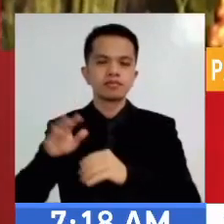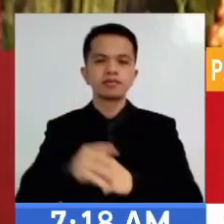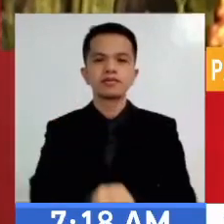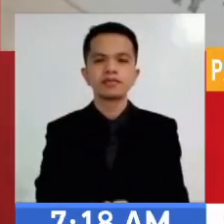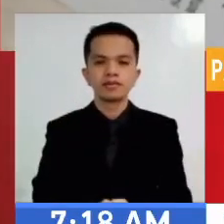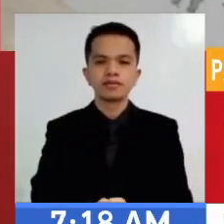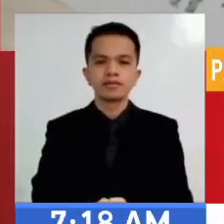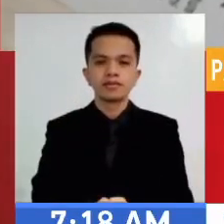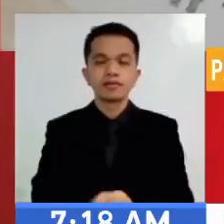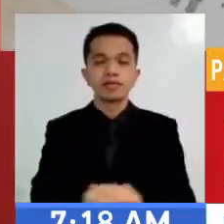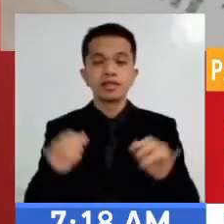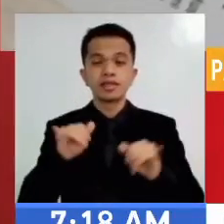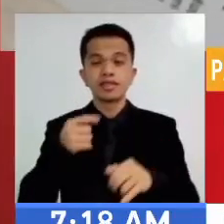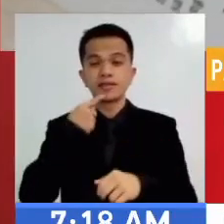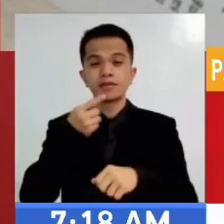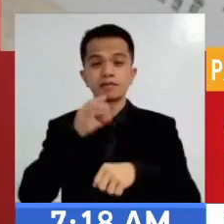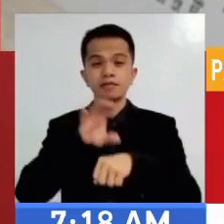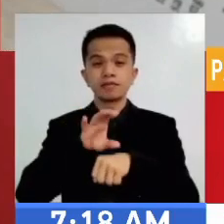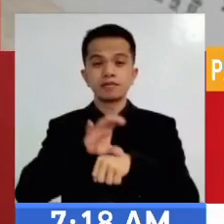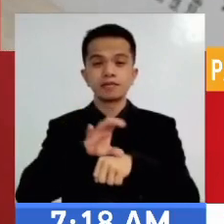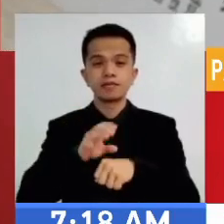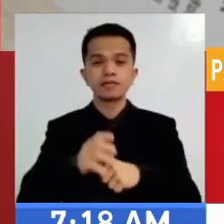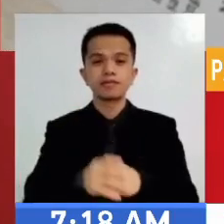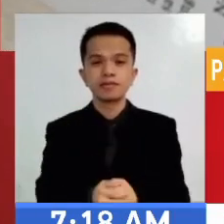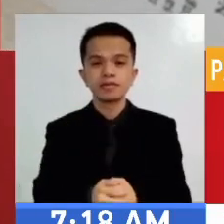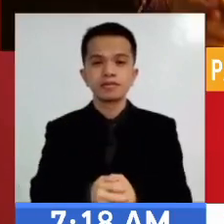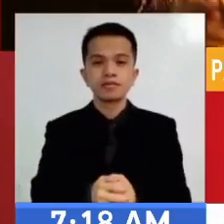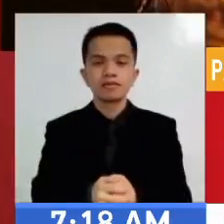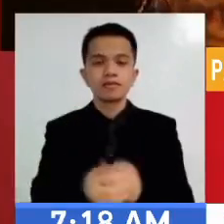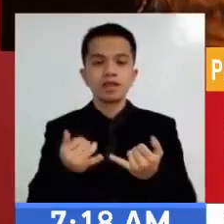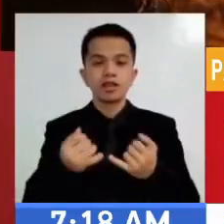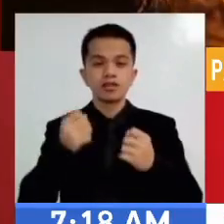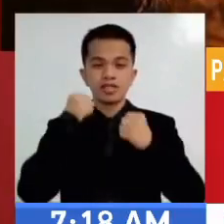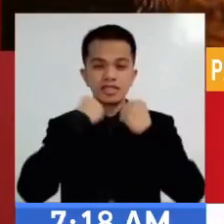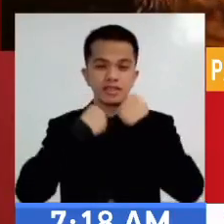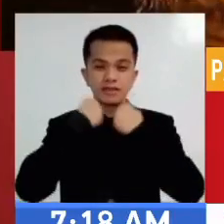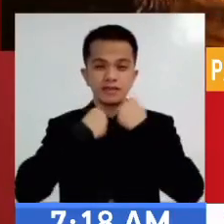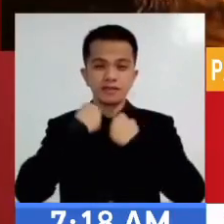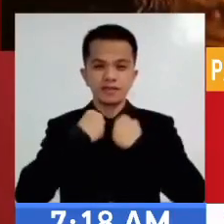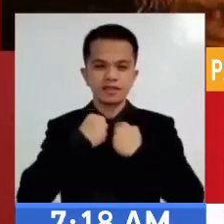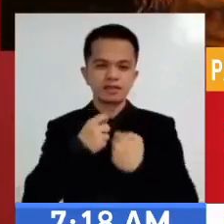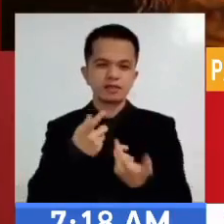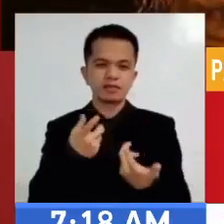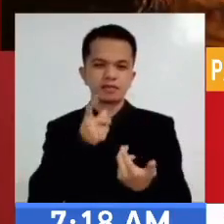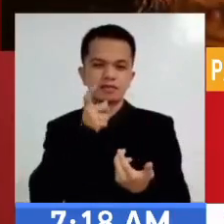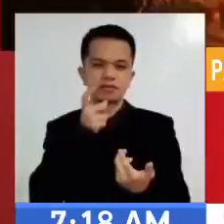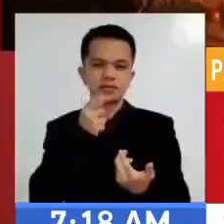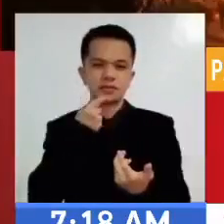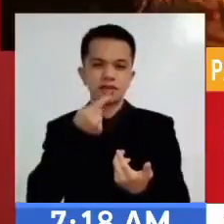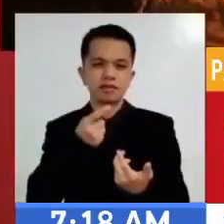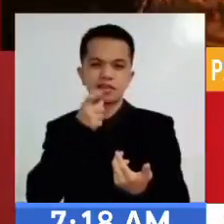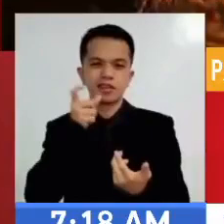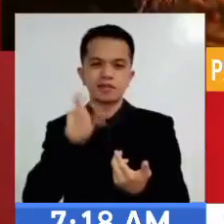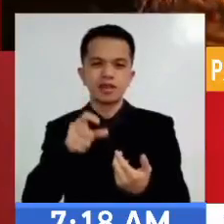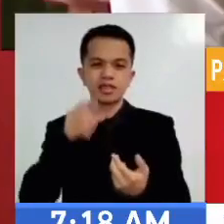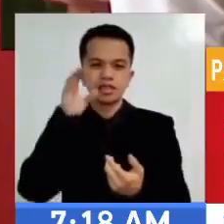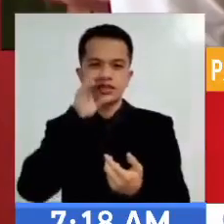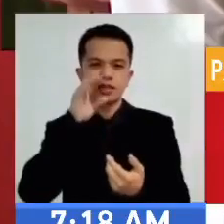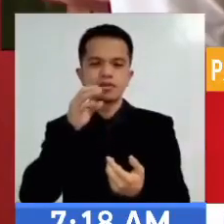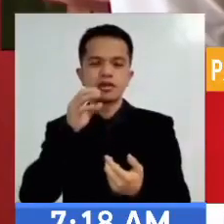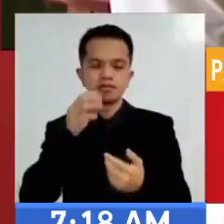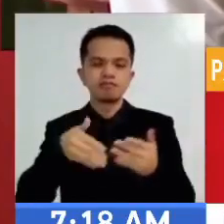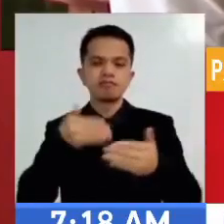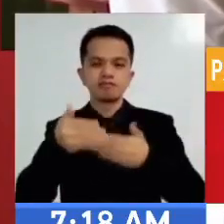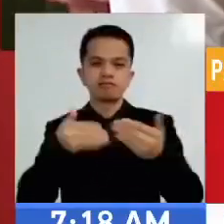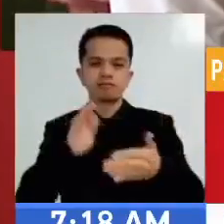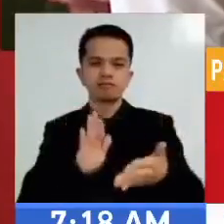ng simbahan na ang suffering, hindi mo kailangan niyang hanapin, darating at darating sa'yo. Mm-hmm. At